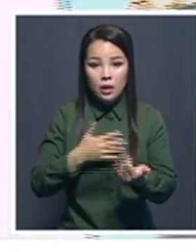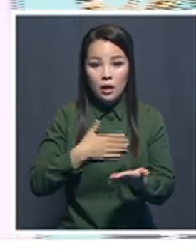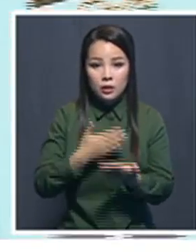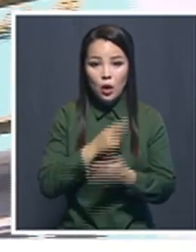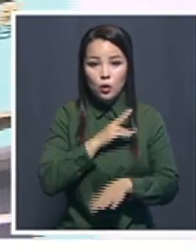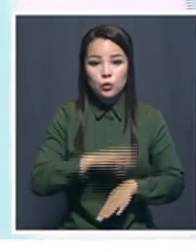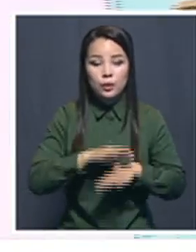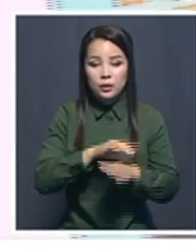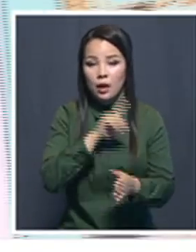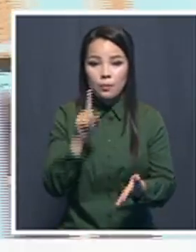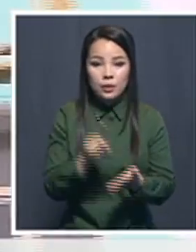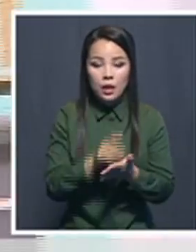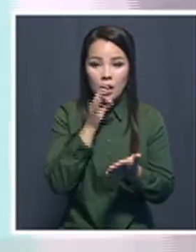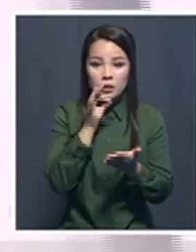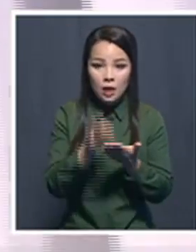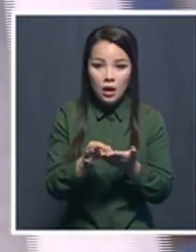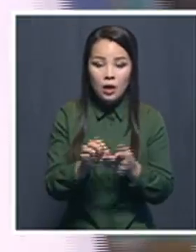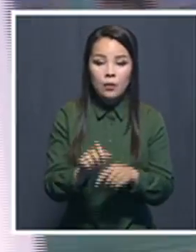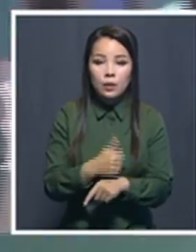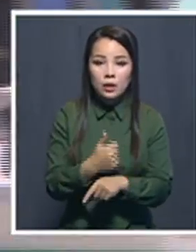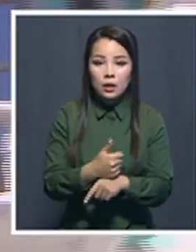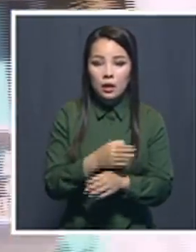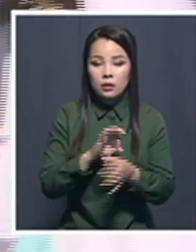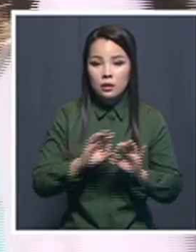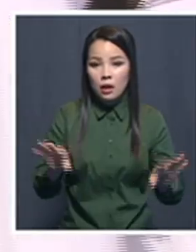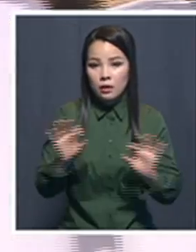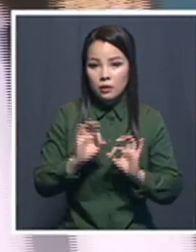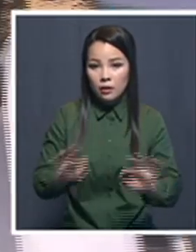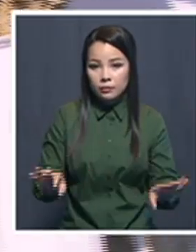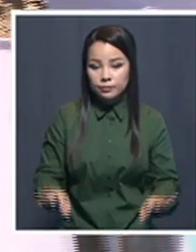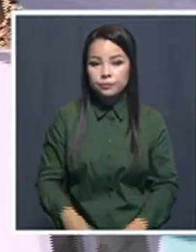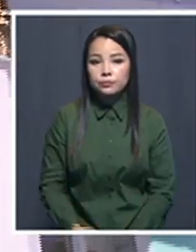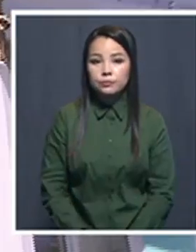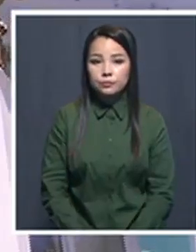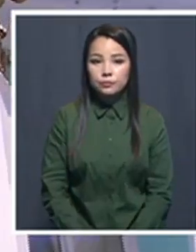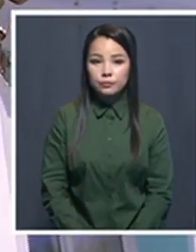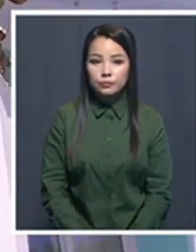атқару міндетіміз, дейді одақ басшылығы. Нұрлан Асқарұлы, Мұратбек Алмасхан, Қазақстан ұлттық телеарнасы.